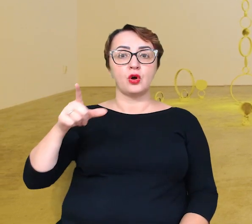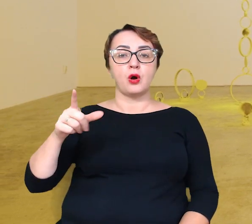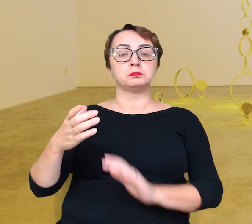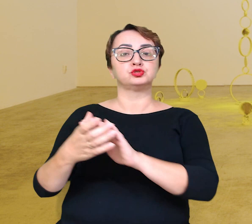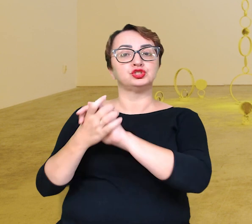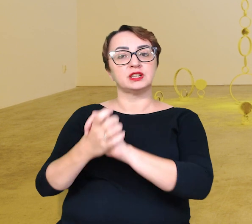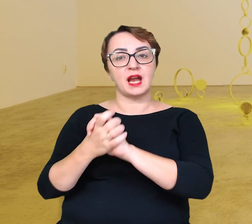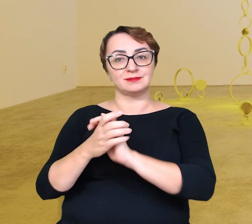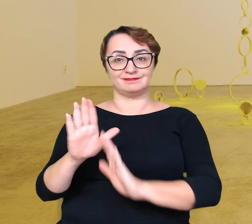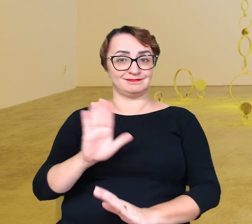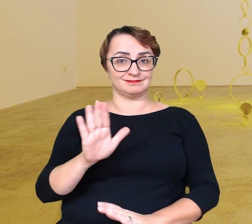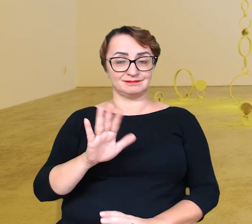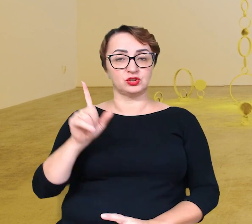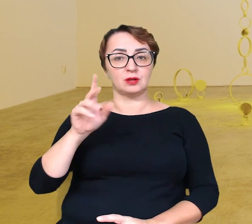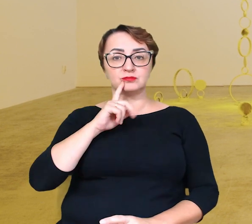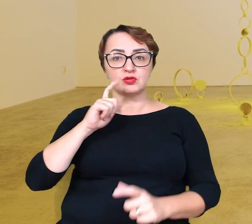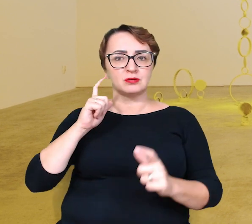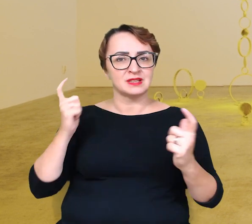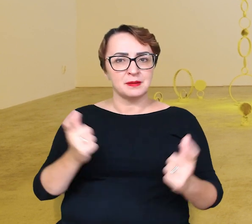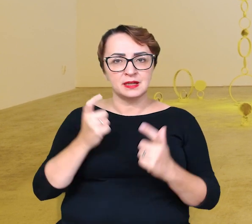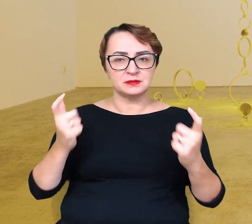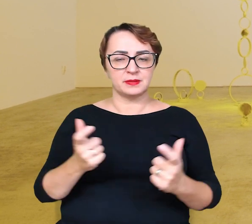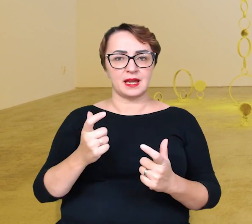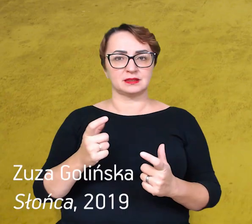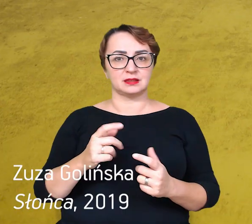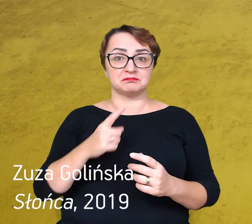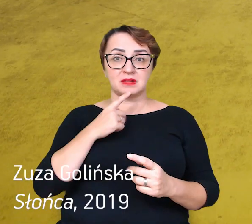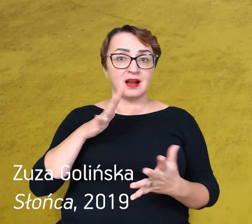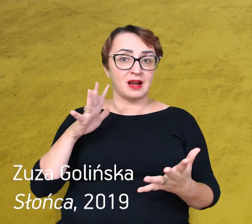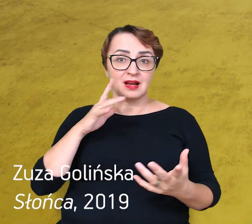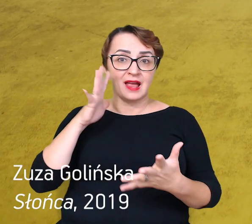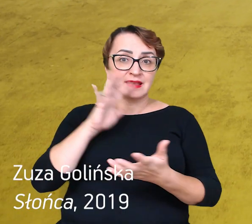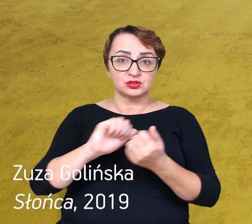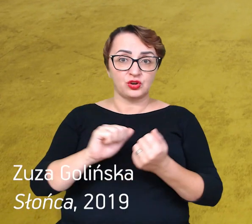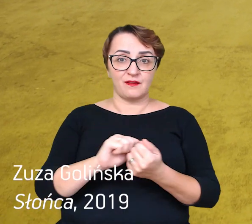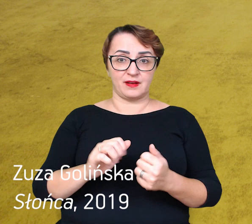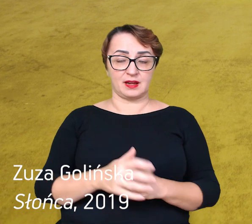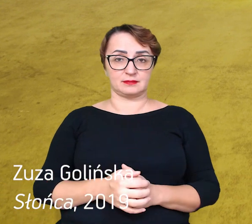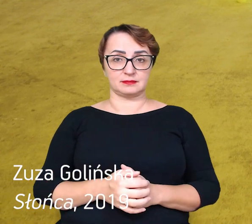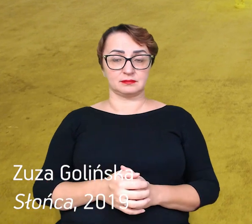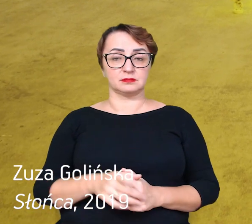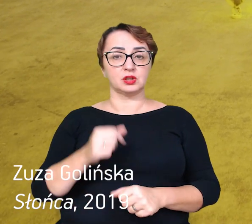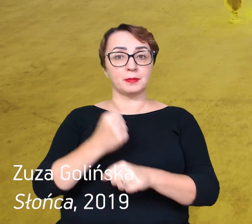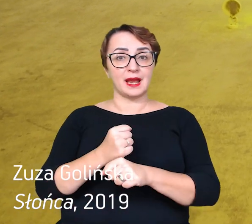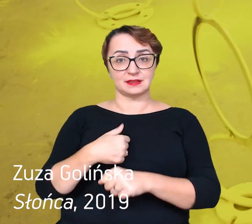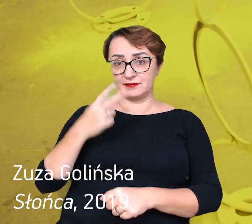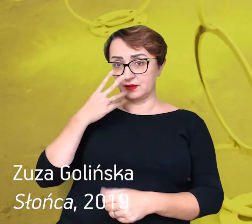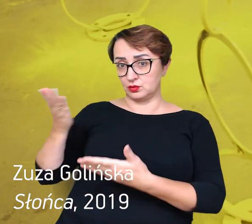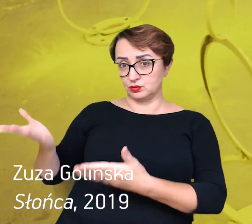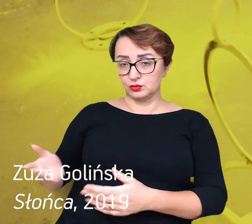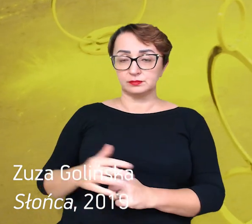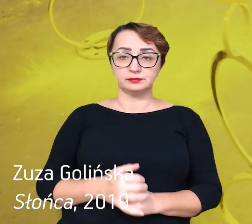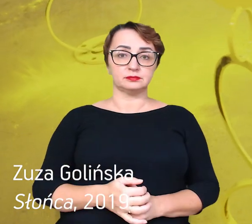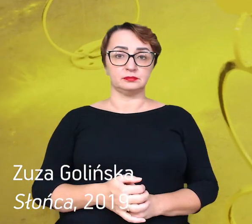przyjaznym, lecz w takim wymiarze groźnym, wręcz katastroficznym. Praca, dla której stoimy, jest to